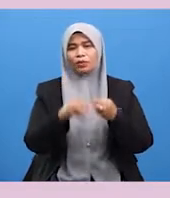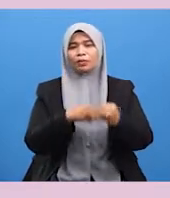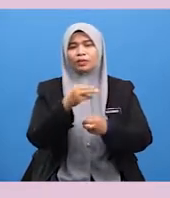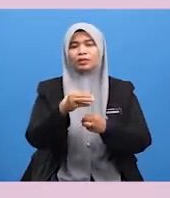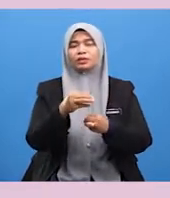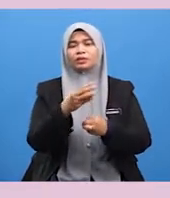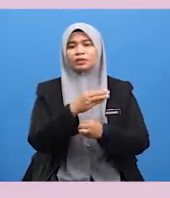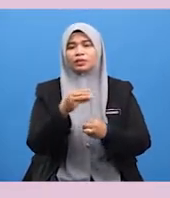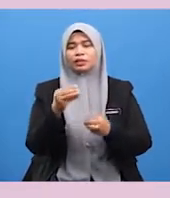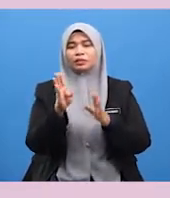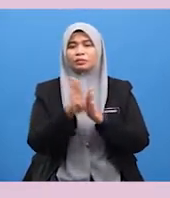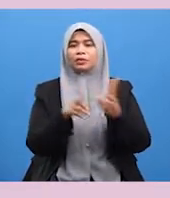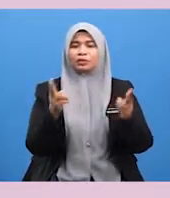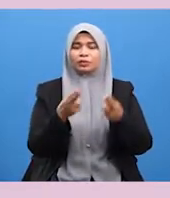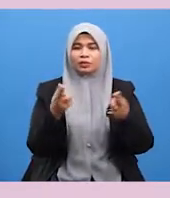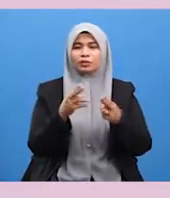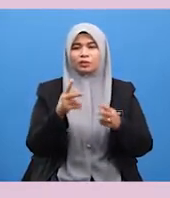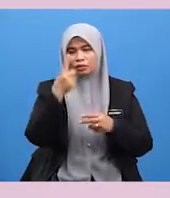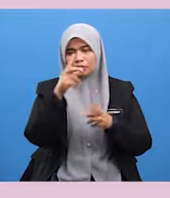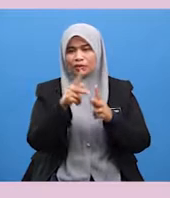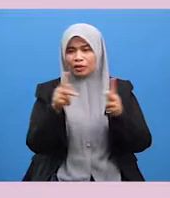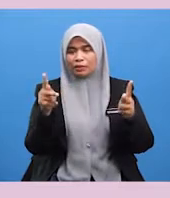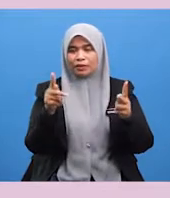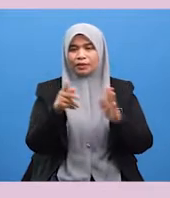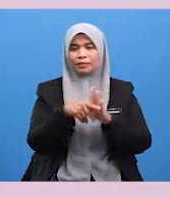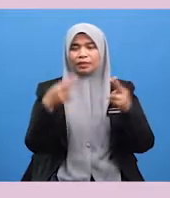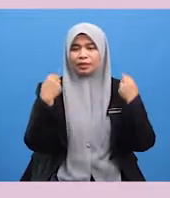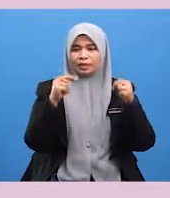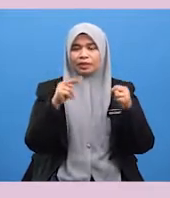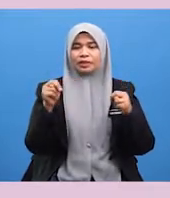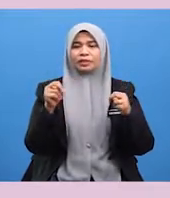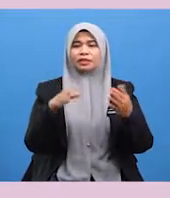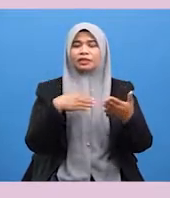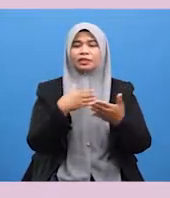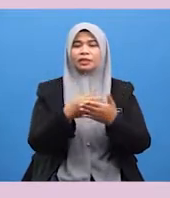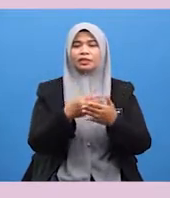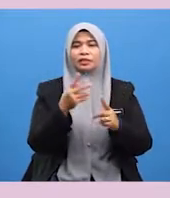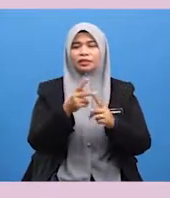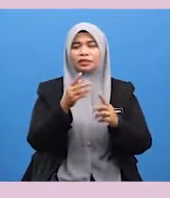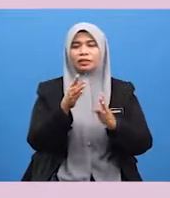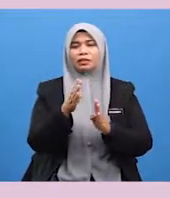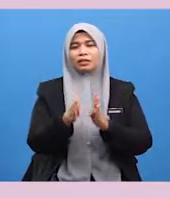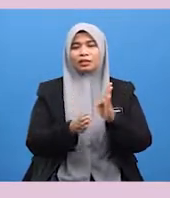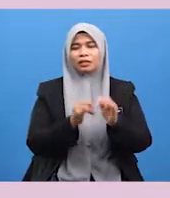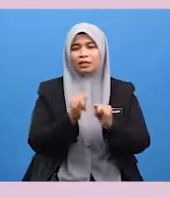dan berusaha mengembangkan perniagaannya sehingga ke peringkat antarabangsa.